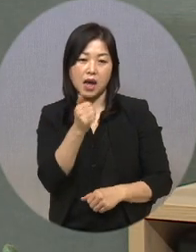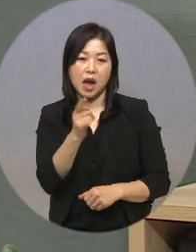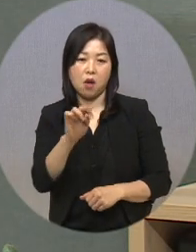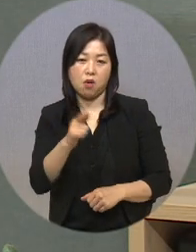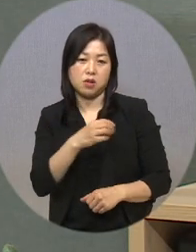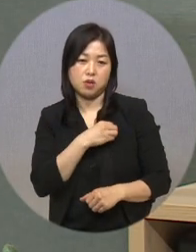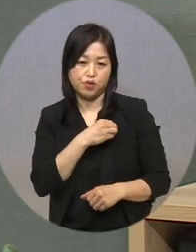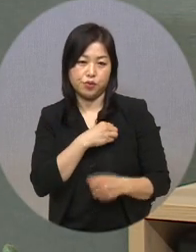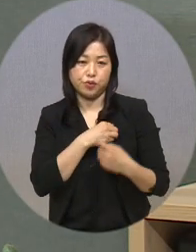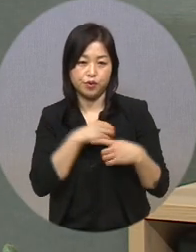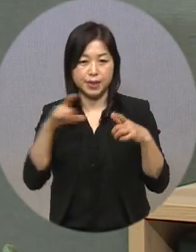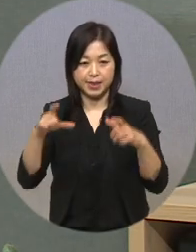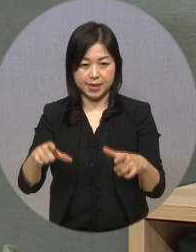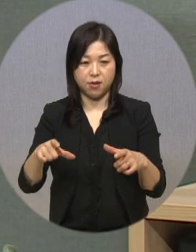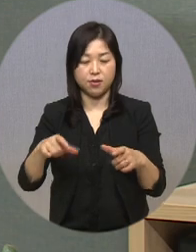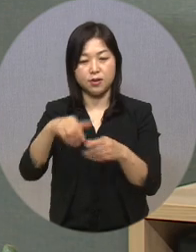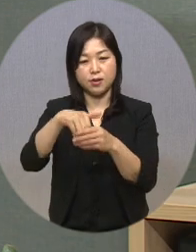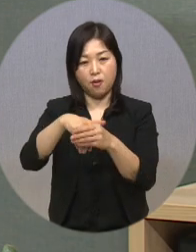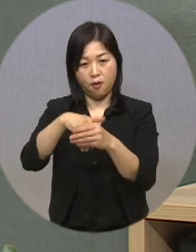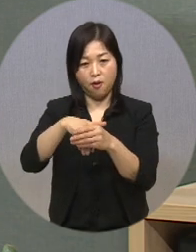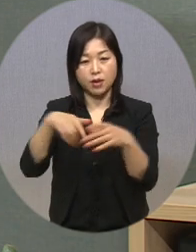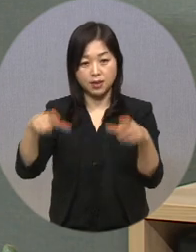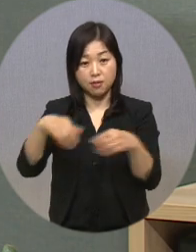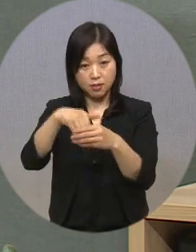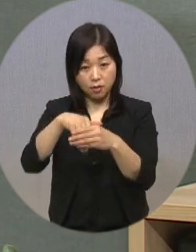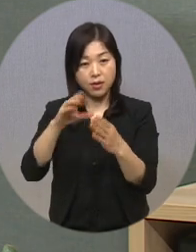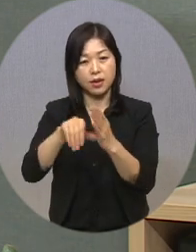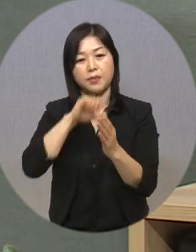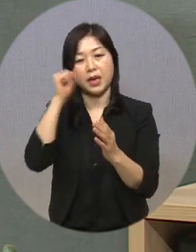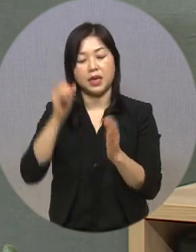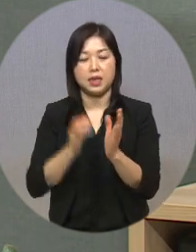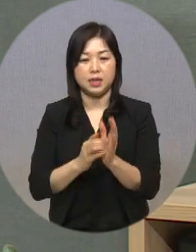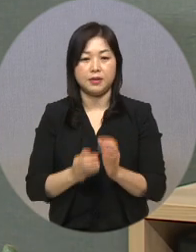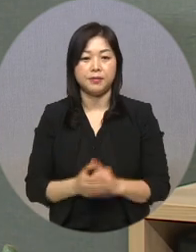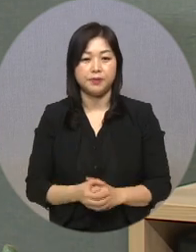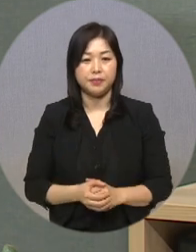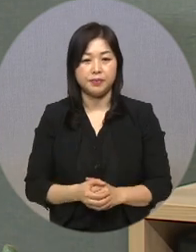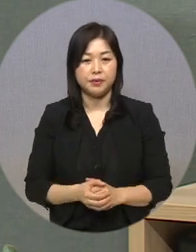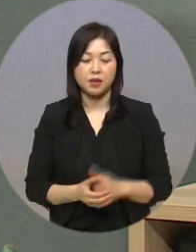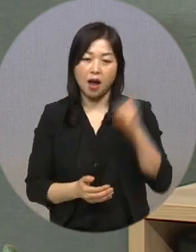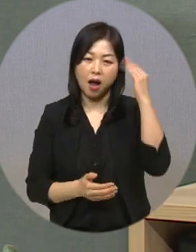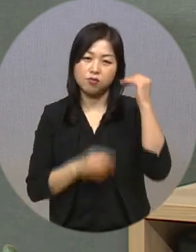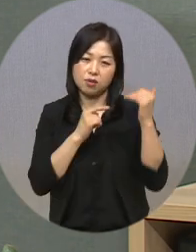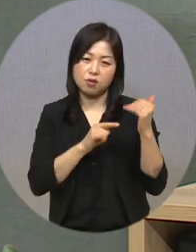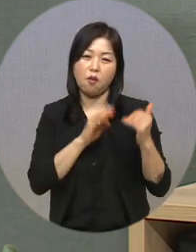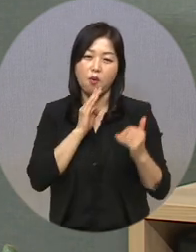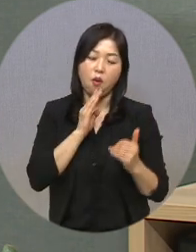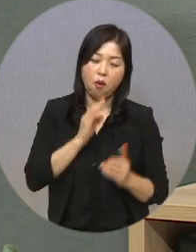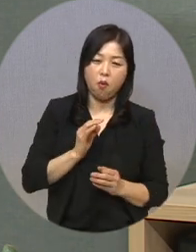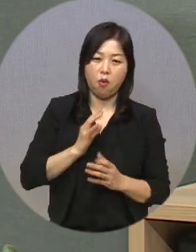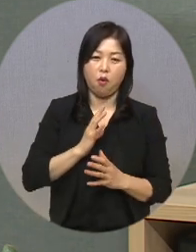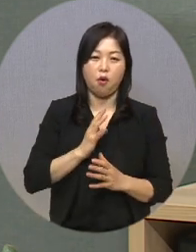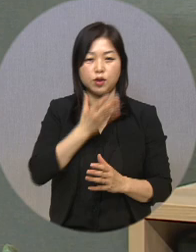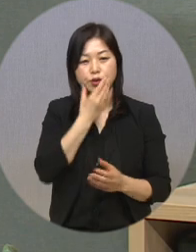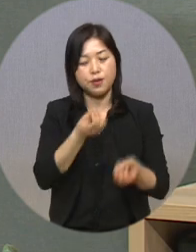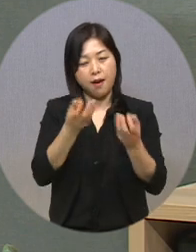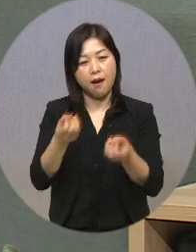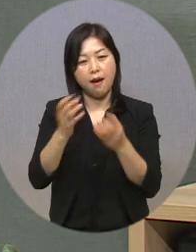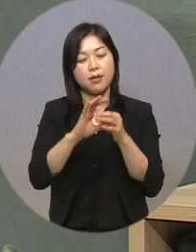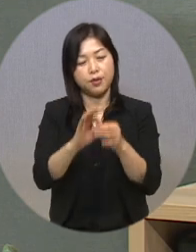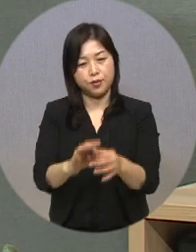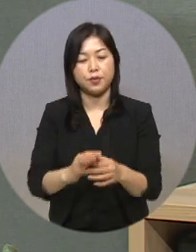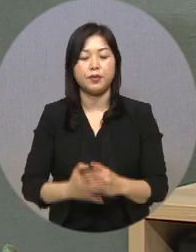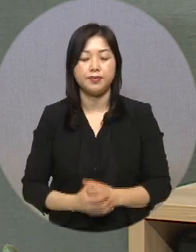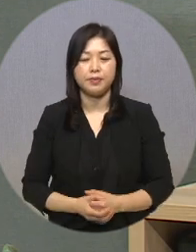지역 선거구에 당선이 당당히 되셨단 말이에요. 그래서 국내에서도 난리가 났었고 뭐 축하가